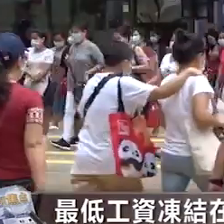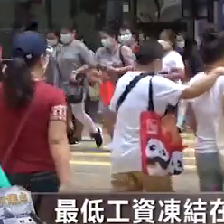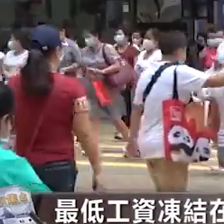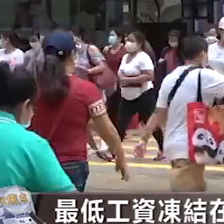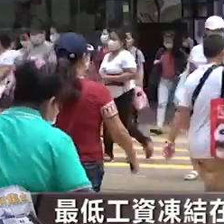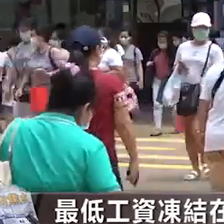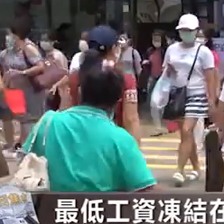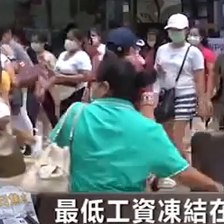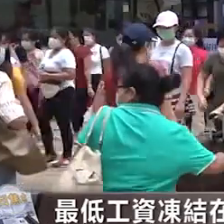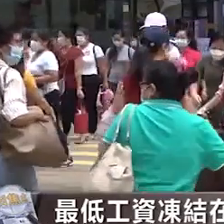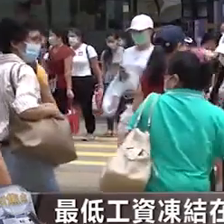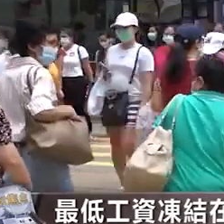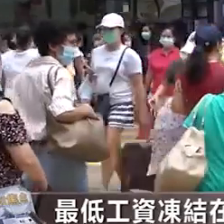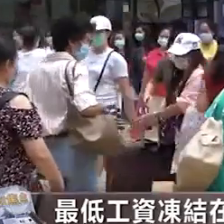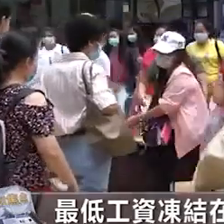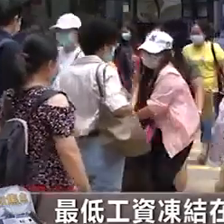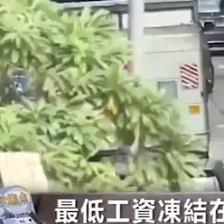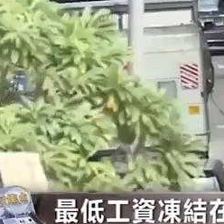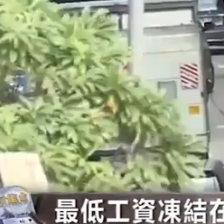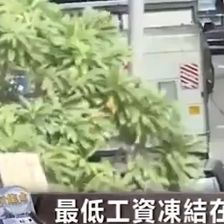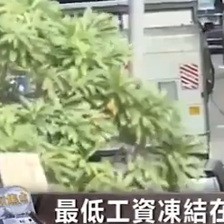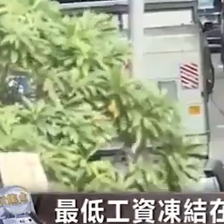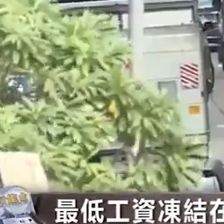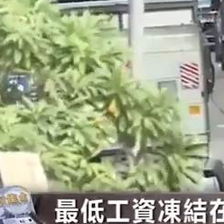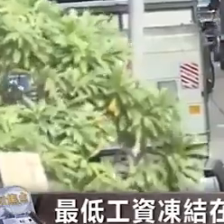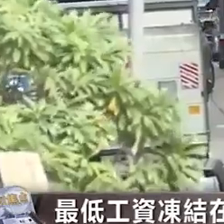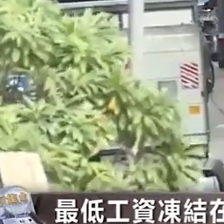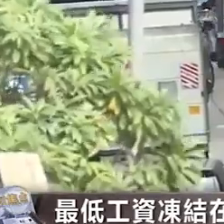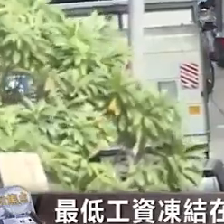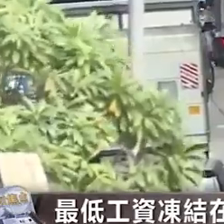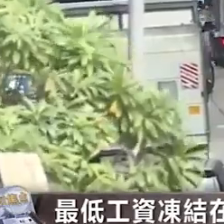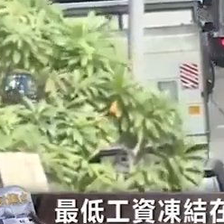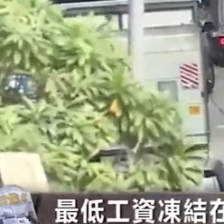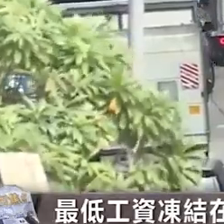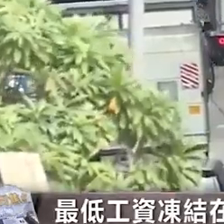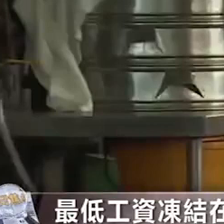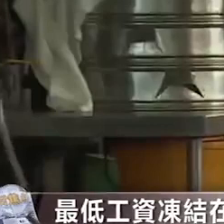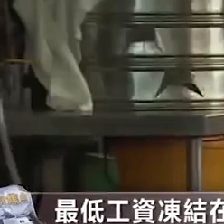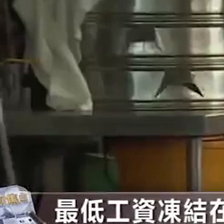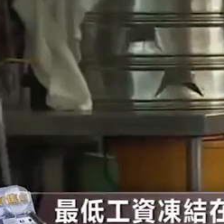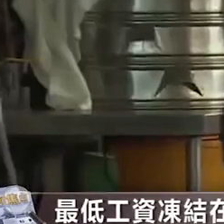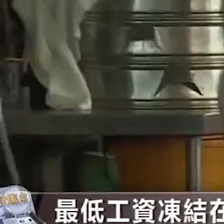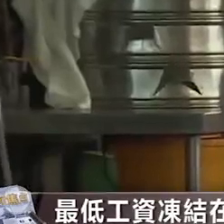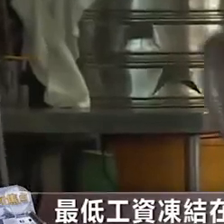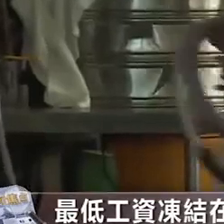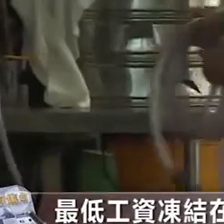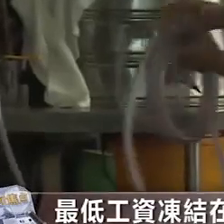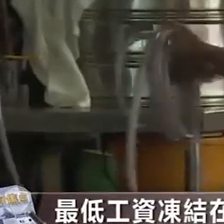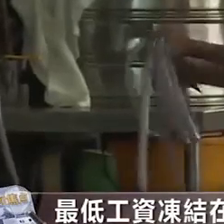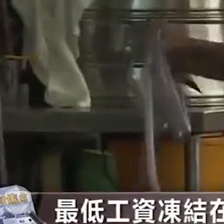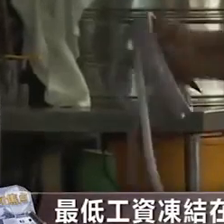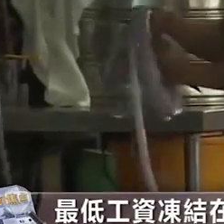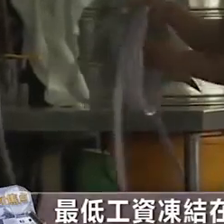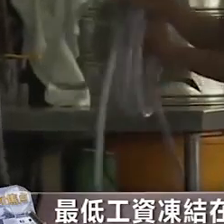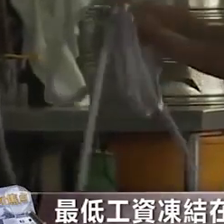埋减少低薪职位流失之间取得平衡。他又话，法定最低工资唔应该被理解为解决低收入的唯一途